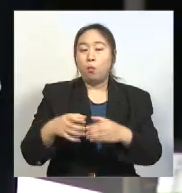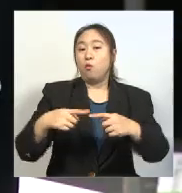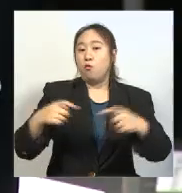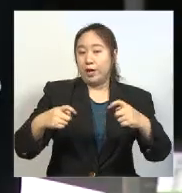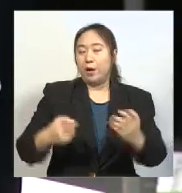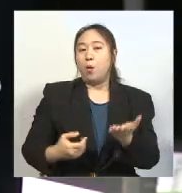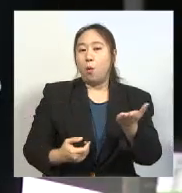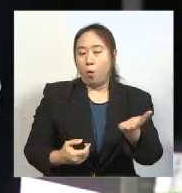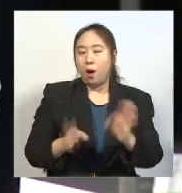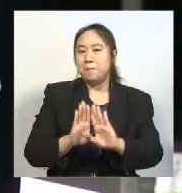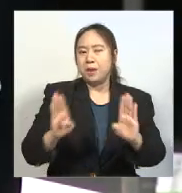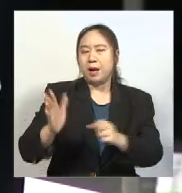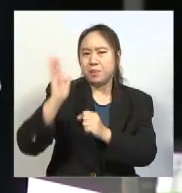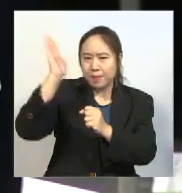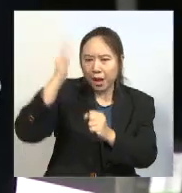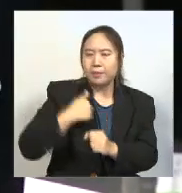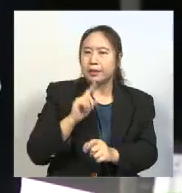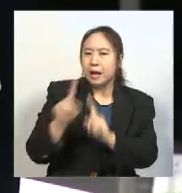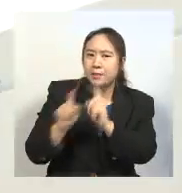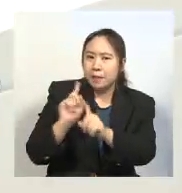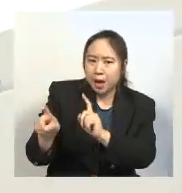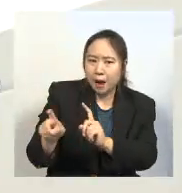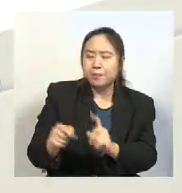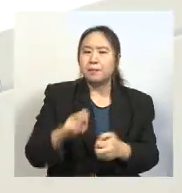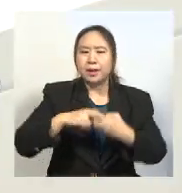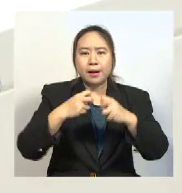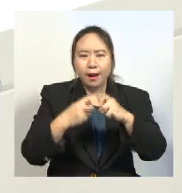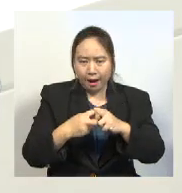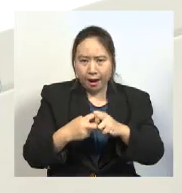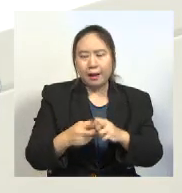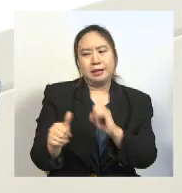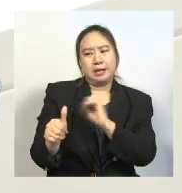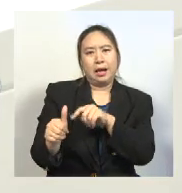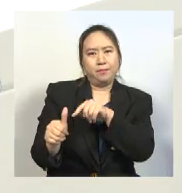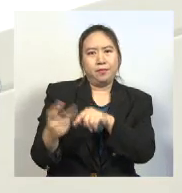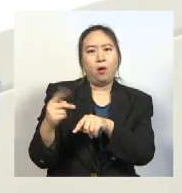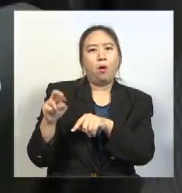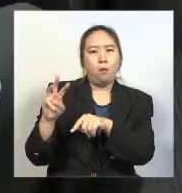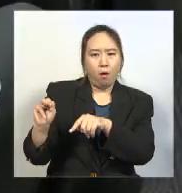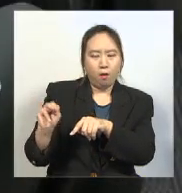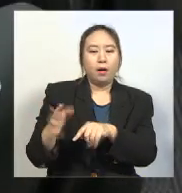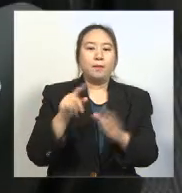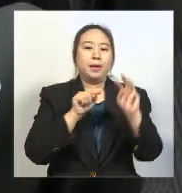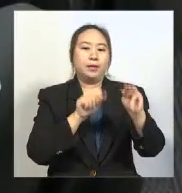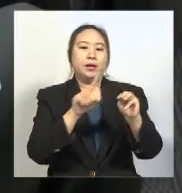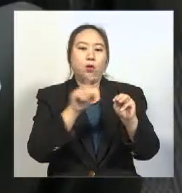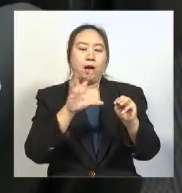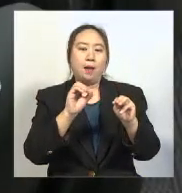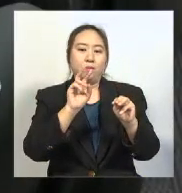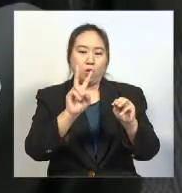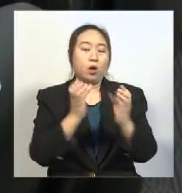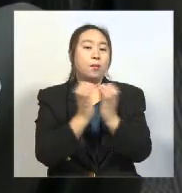ปรายทั่วไปเพื่อซักถามข้อที่จริงและเสนอแนะปัญหาต่อคณะรัฐมนตรีตามมาตรา152ของรัฐธรรม